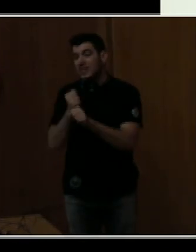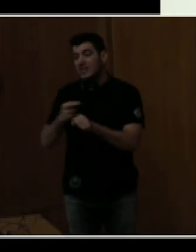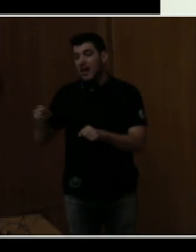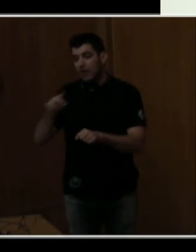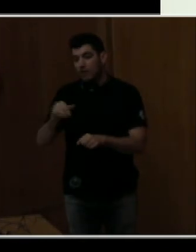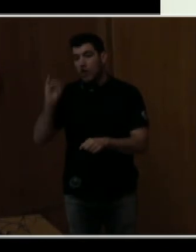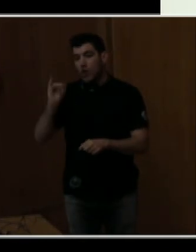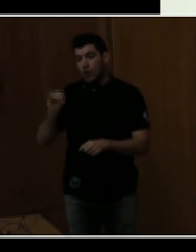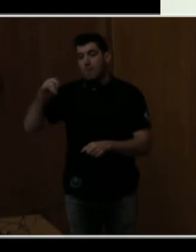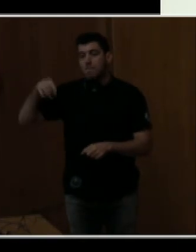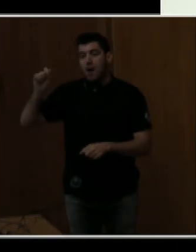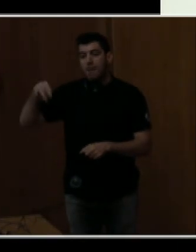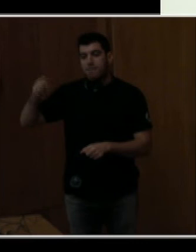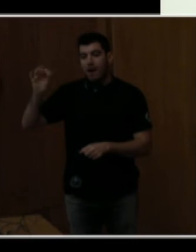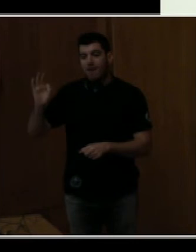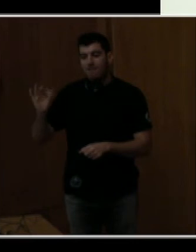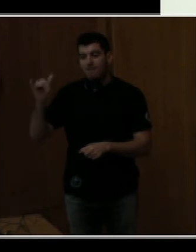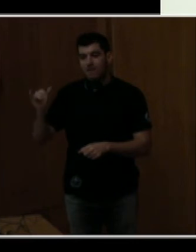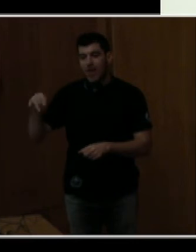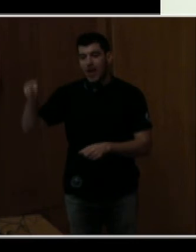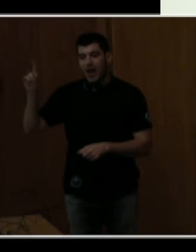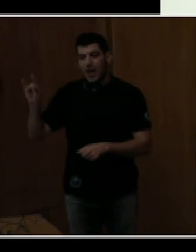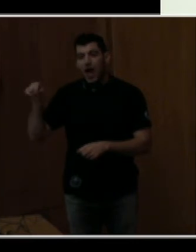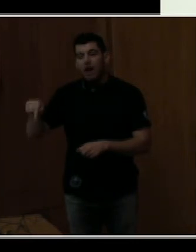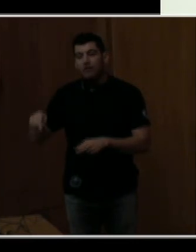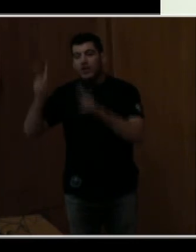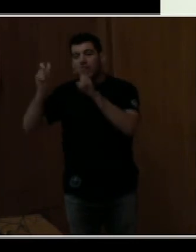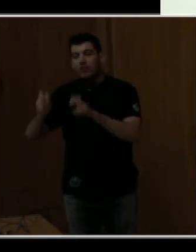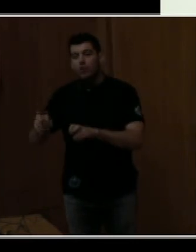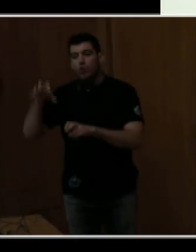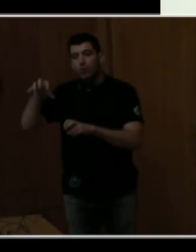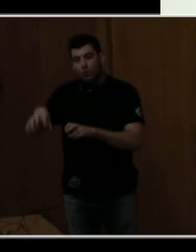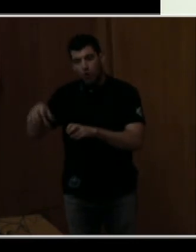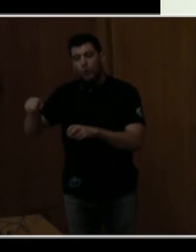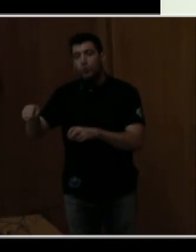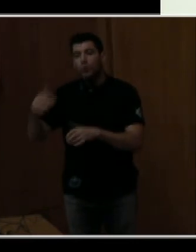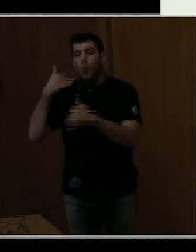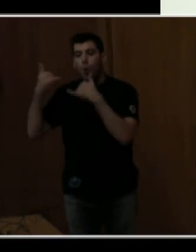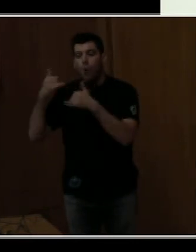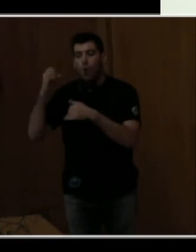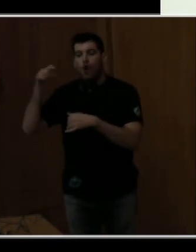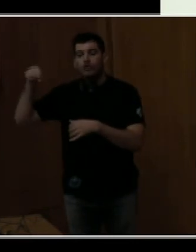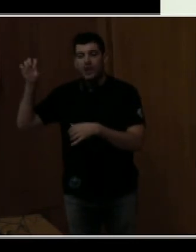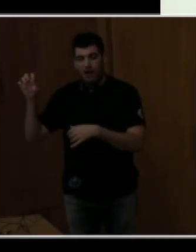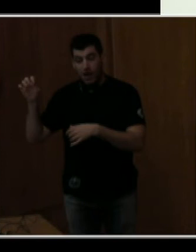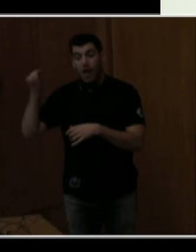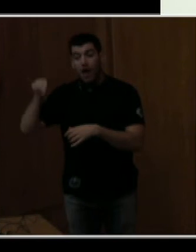Ιωάννα Παπαφίλη, από το ερευνητικό τμήμα του ΟΤΕ, η οποία θα μας μιλήσει για το ρόλο των οπτικών τεχνολογιών στην εξέλιξη των